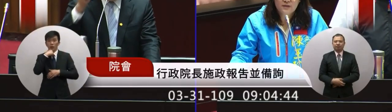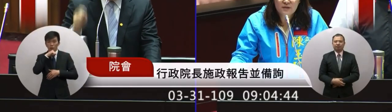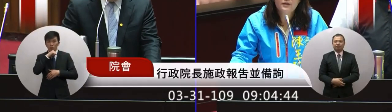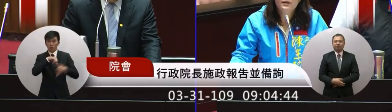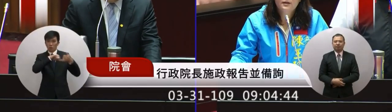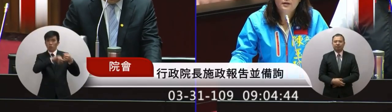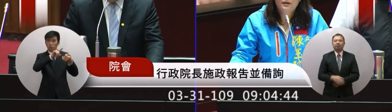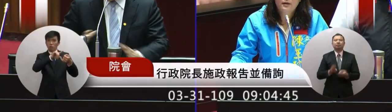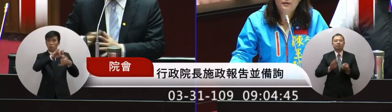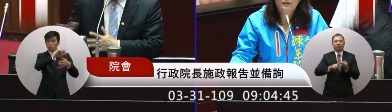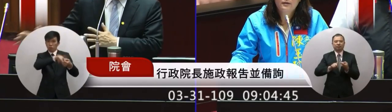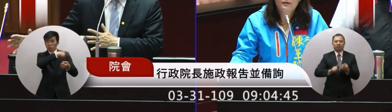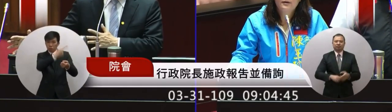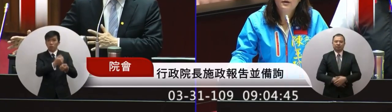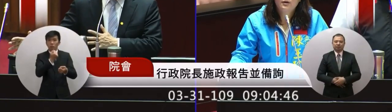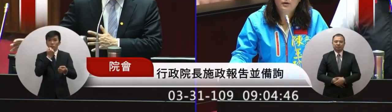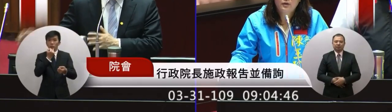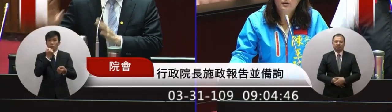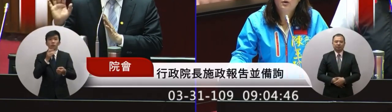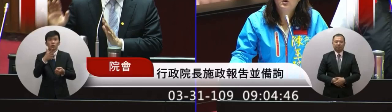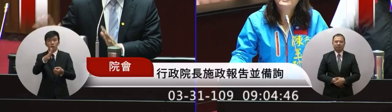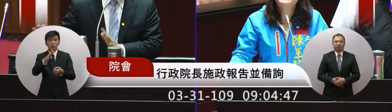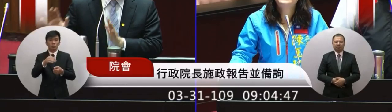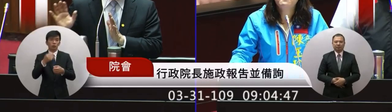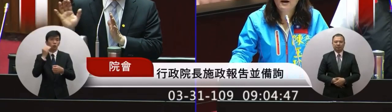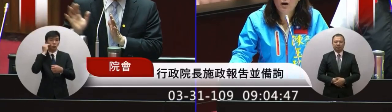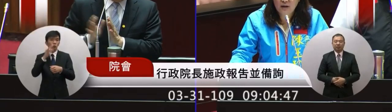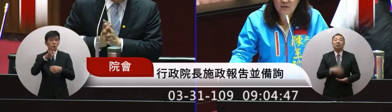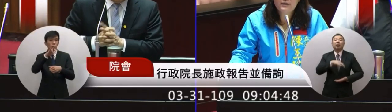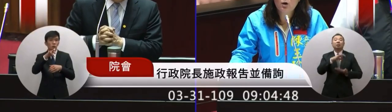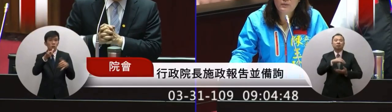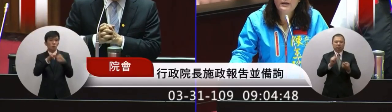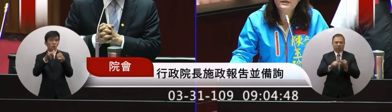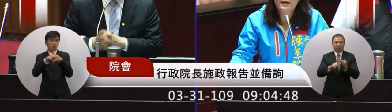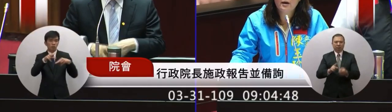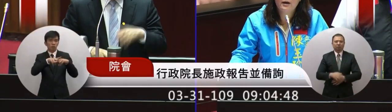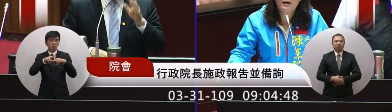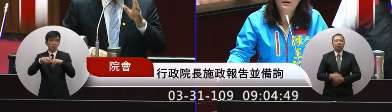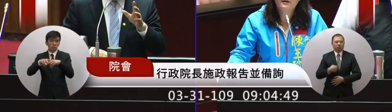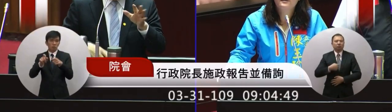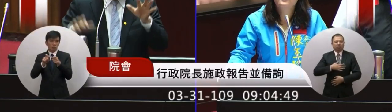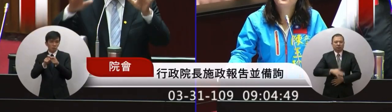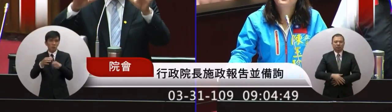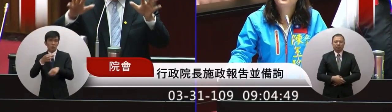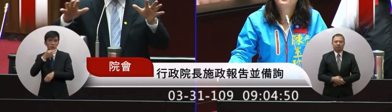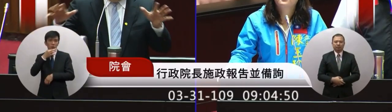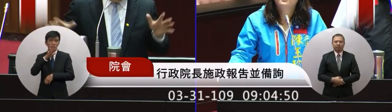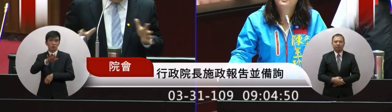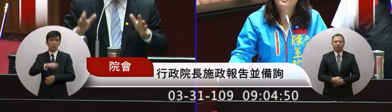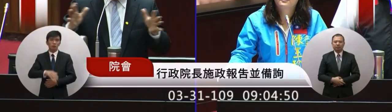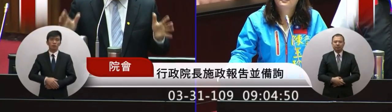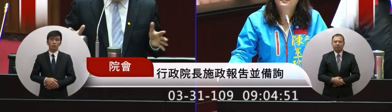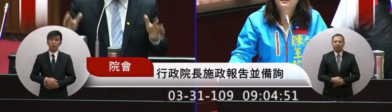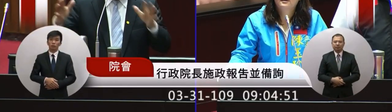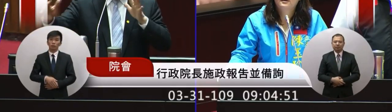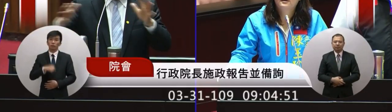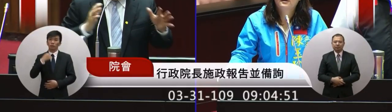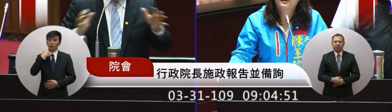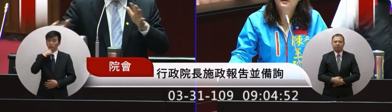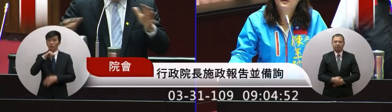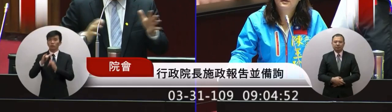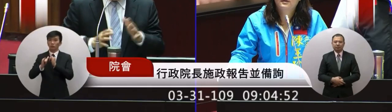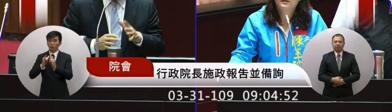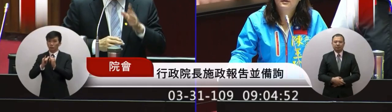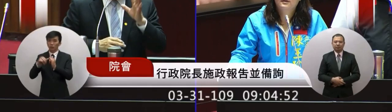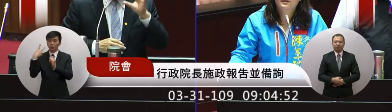如委员刚才所说，坐旁边的乘客都 可能有危险。担心嘛哈，好，这个我们理解哈。 那至于国内同胞这